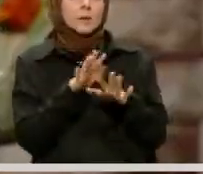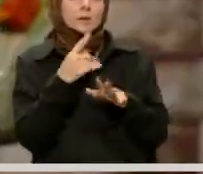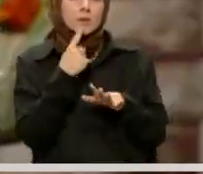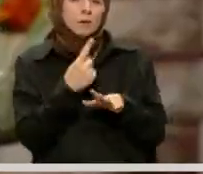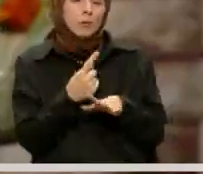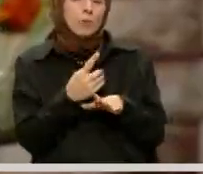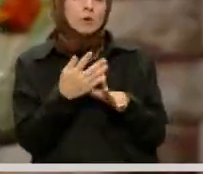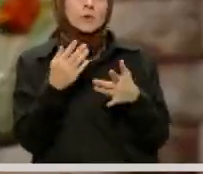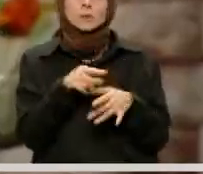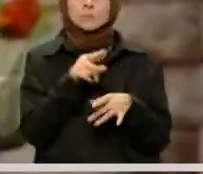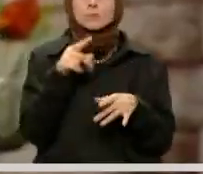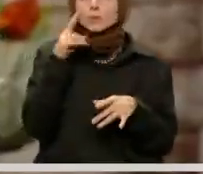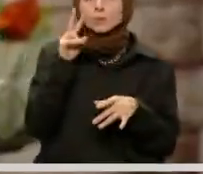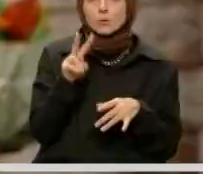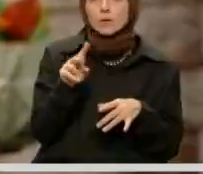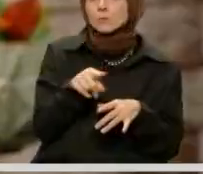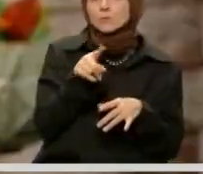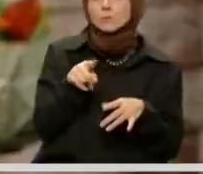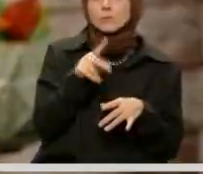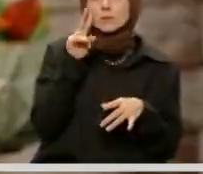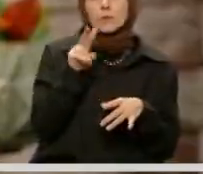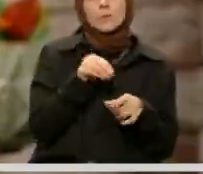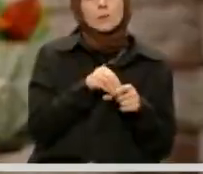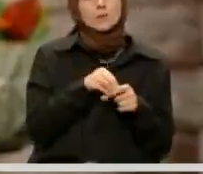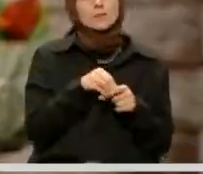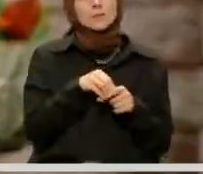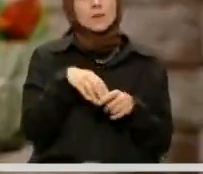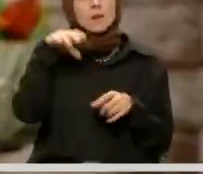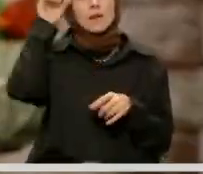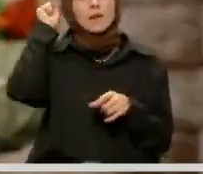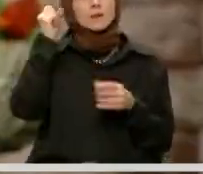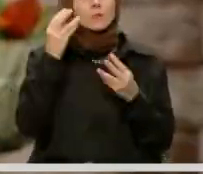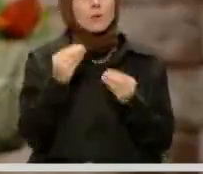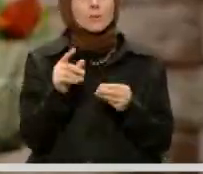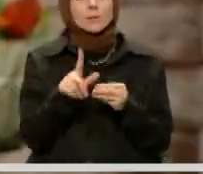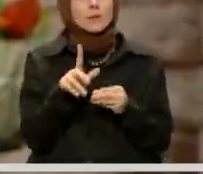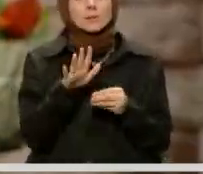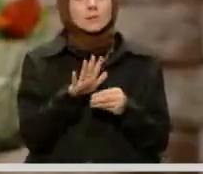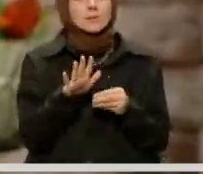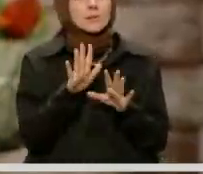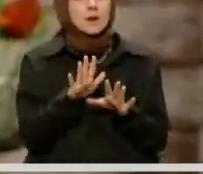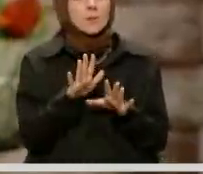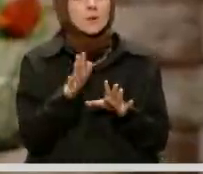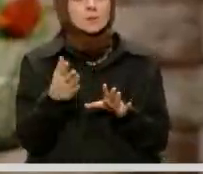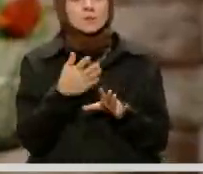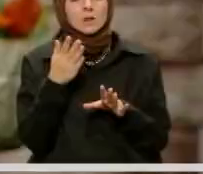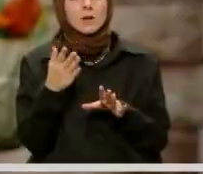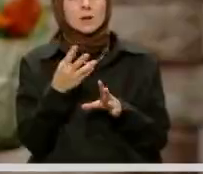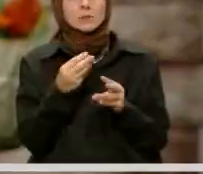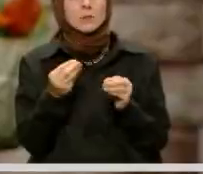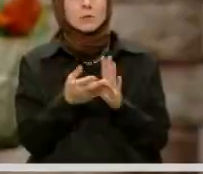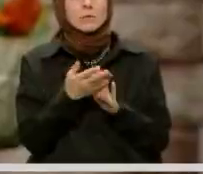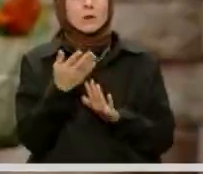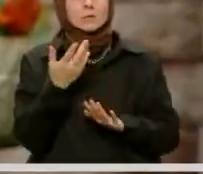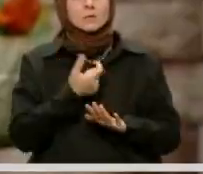yani Allame-i Cihan olmaya gerek yok, alim olmaya gerek yok. Bunları her okuyan anlayabilir. Ama daha detaylı işin teknik kısmı dediğimiz hüküm çıkarmaya